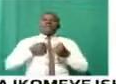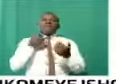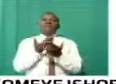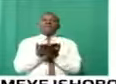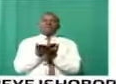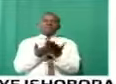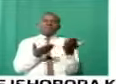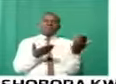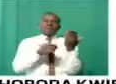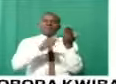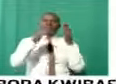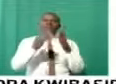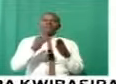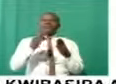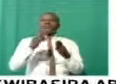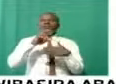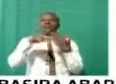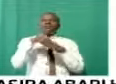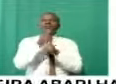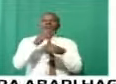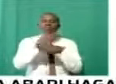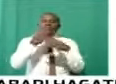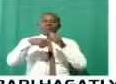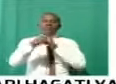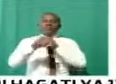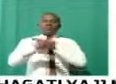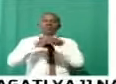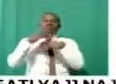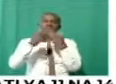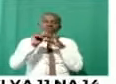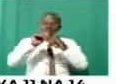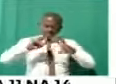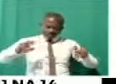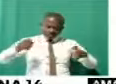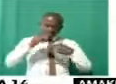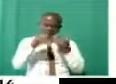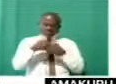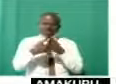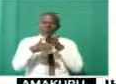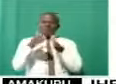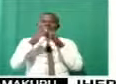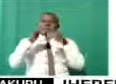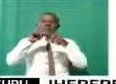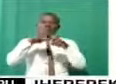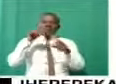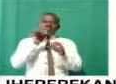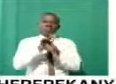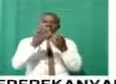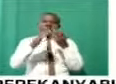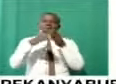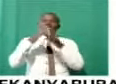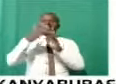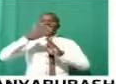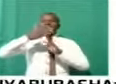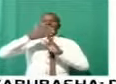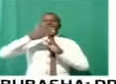bwasabye ko abatekinisiye cyangwa abakozi bo muri minisiteri y'ibikorwa remezo bajya kwiga ibijyanye n'imyubakire bashingiye cyane cyane ku hamaze kubakwa